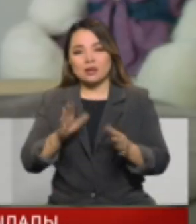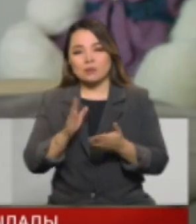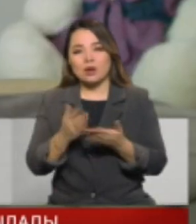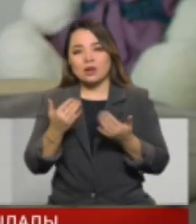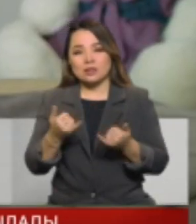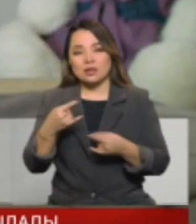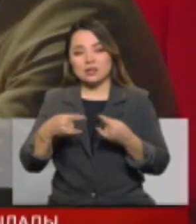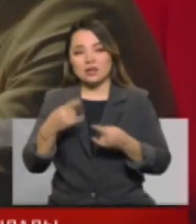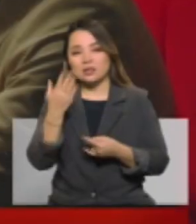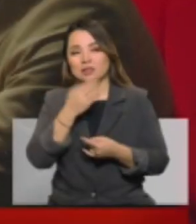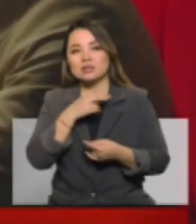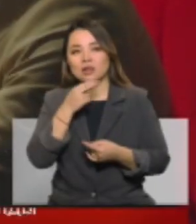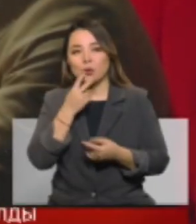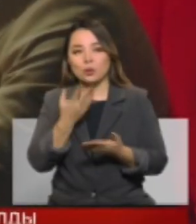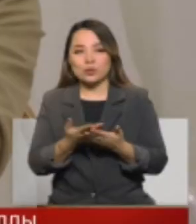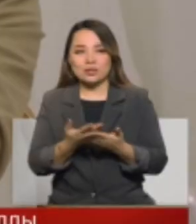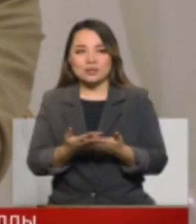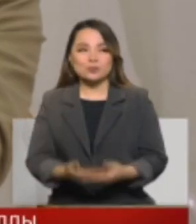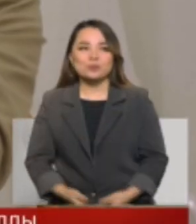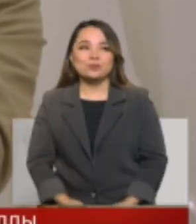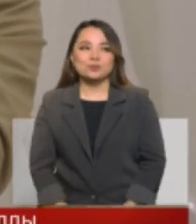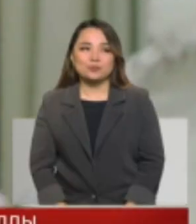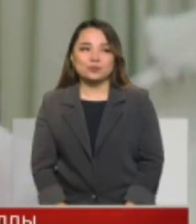қазір телехикаяны көріңіз.